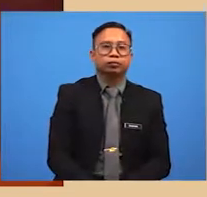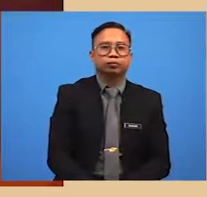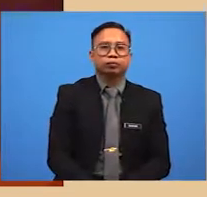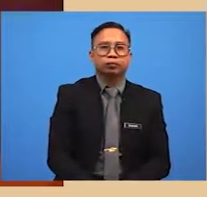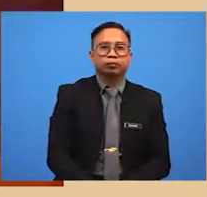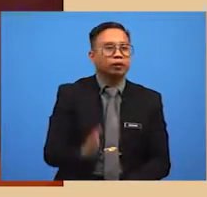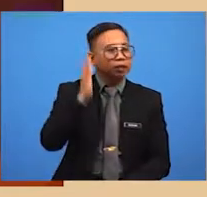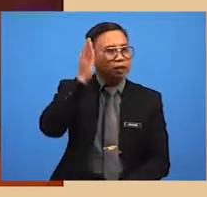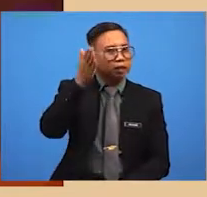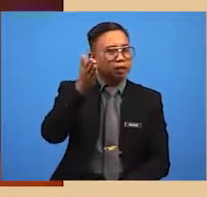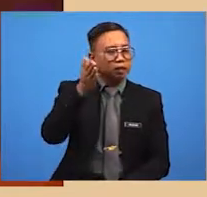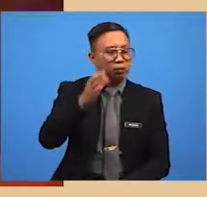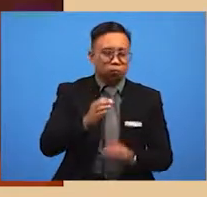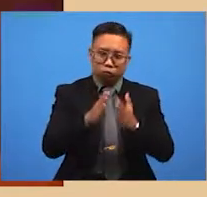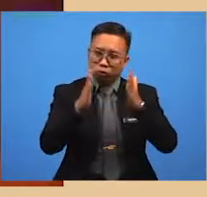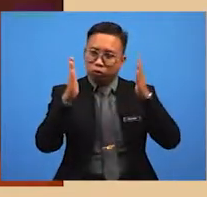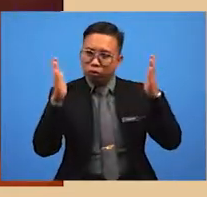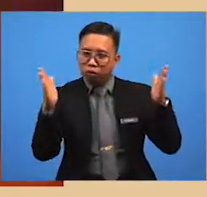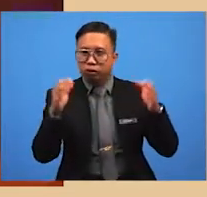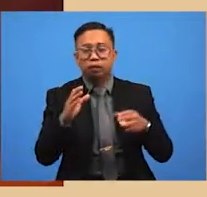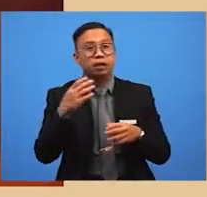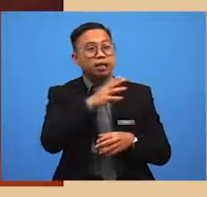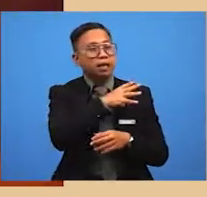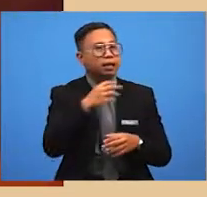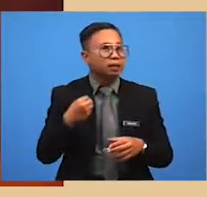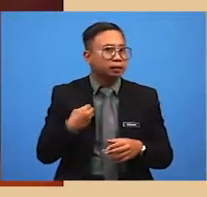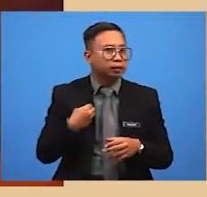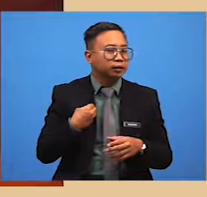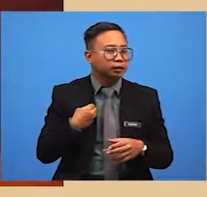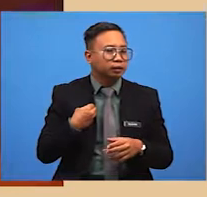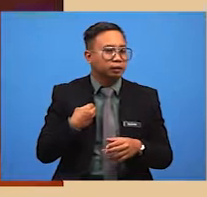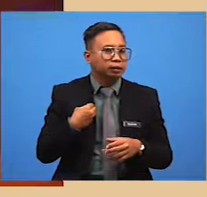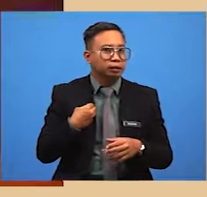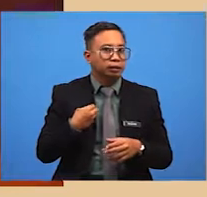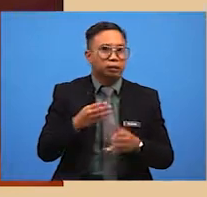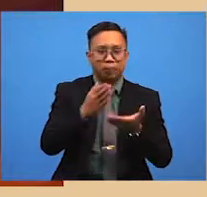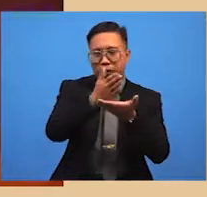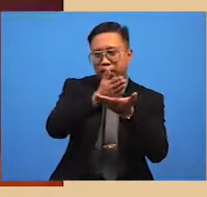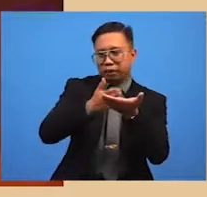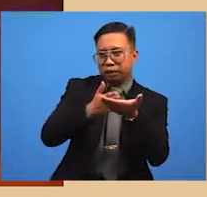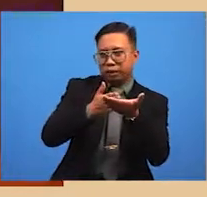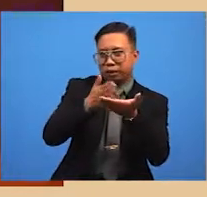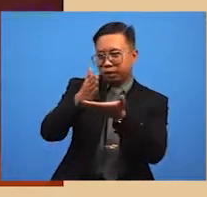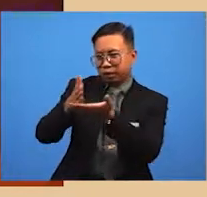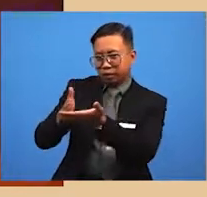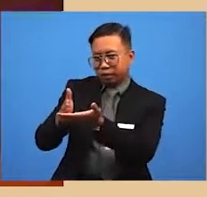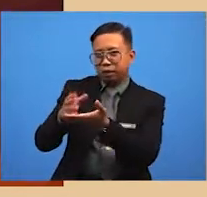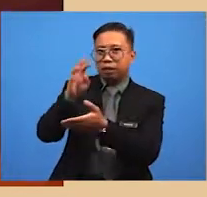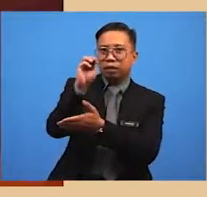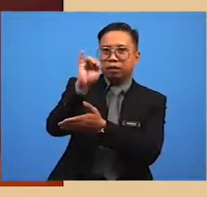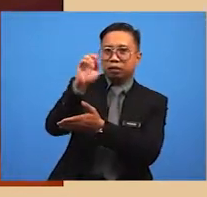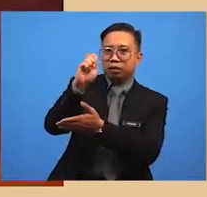tersebut akan membesar dan nukleusnya membahagi secara